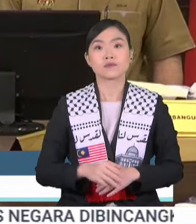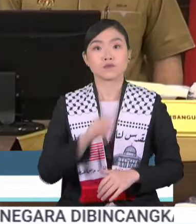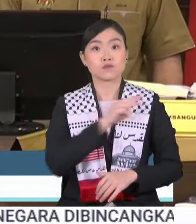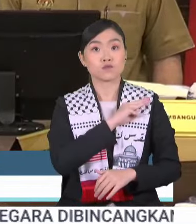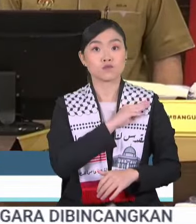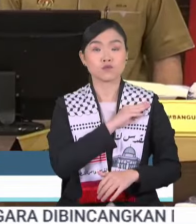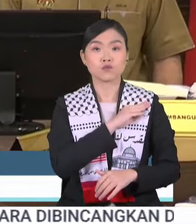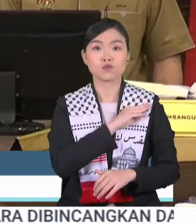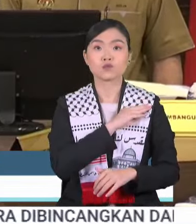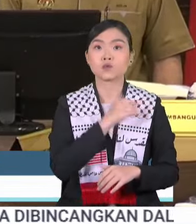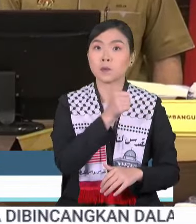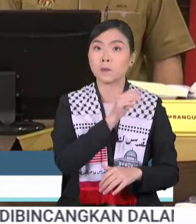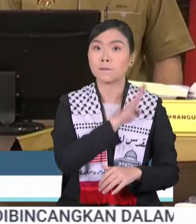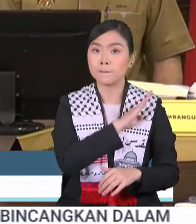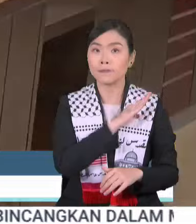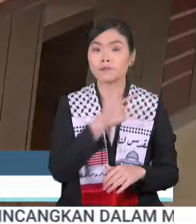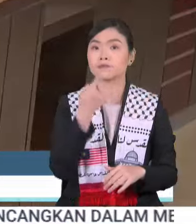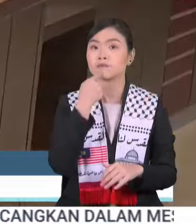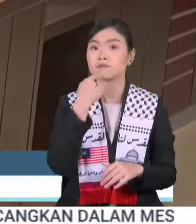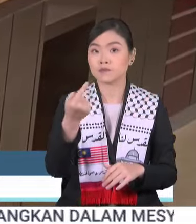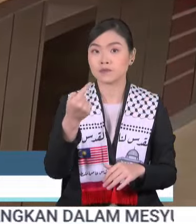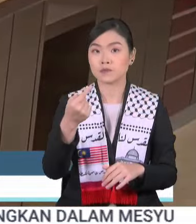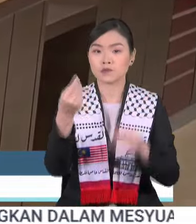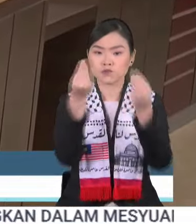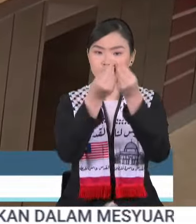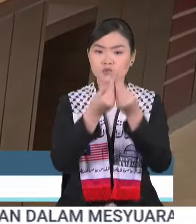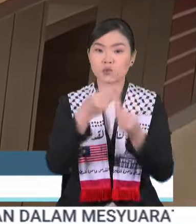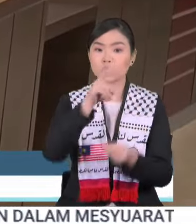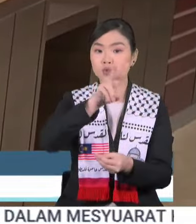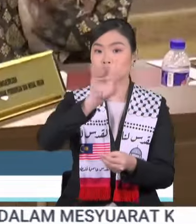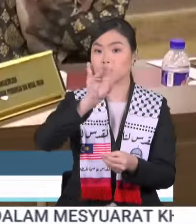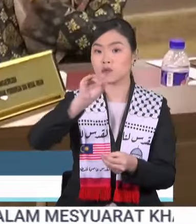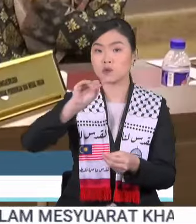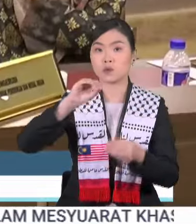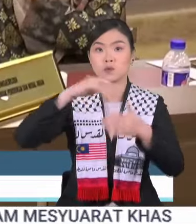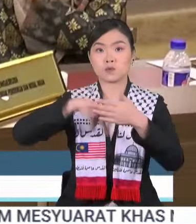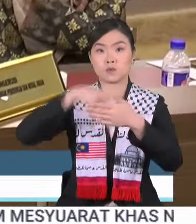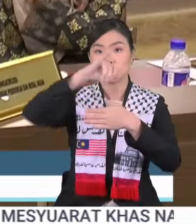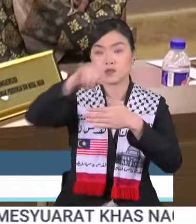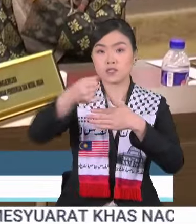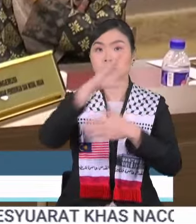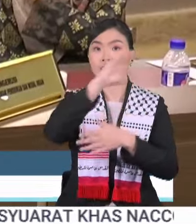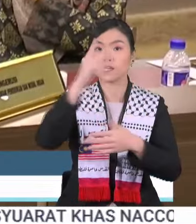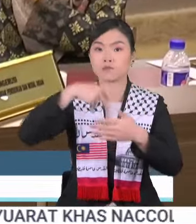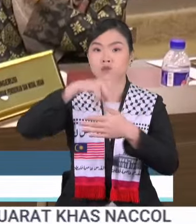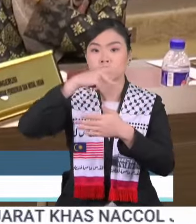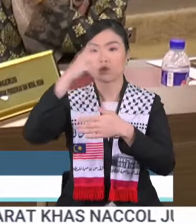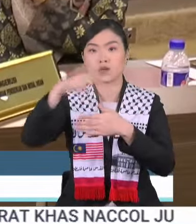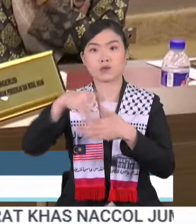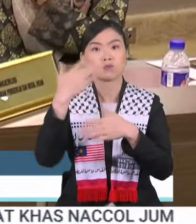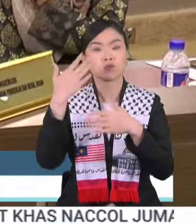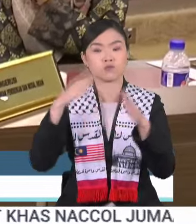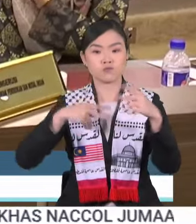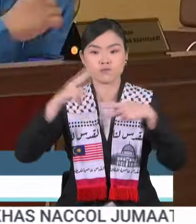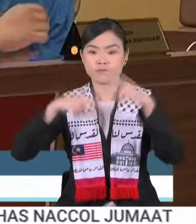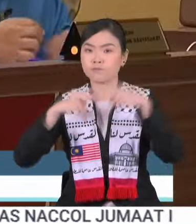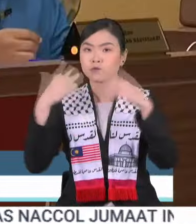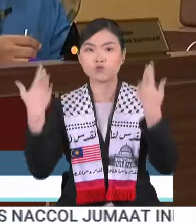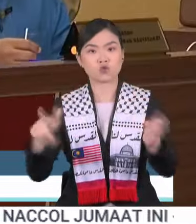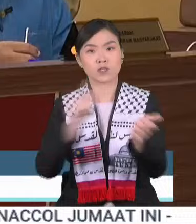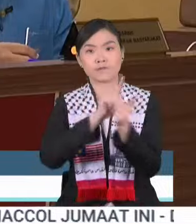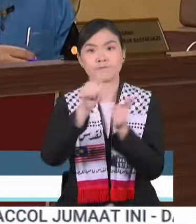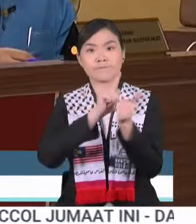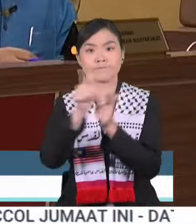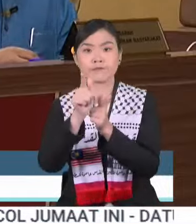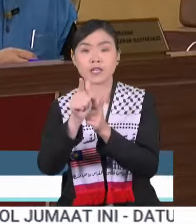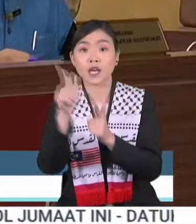Menteri Besar Dato' Sri Amiruddin Harun berkata sebanyak 280 projek dan program pembangunan telah diluluskan tahun ini oleh Kerajaan